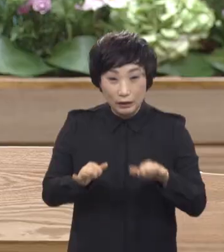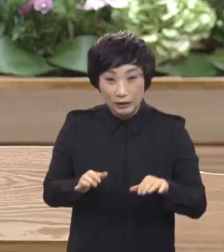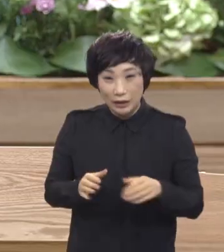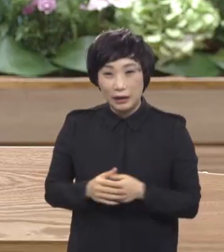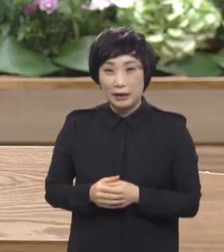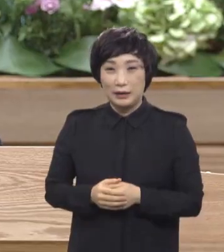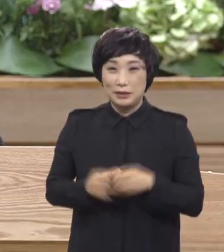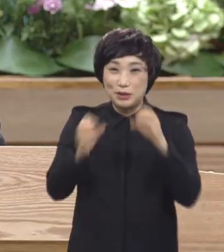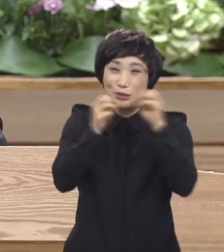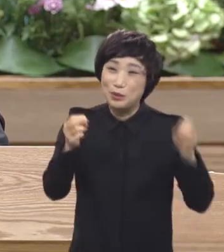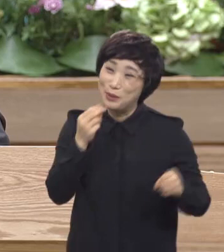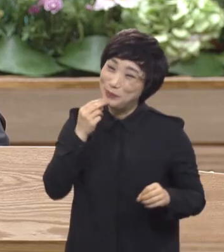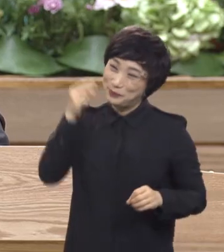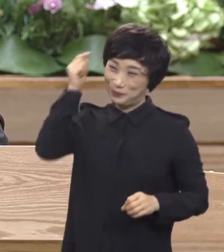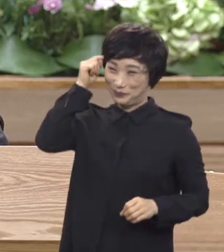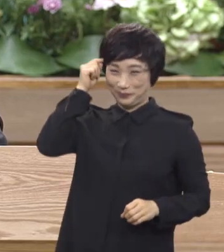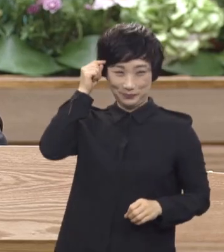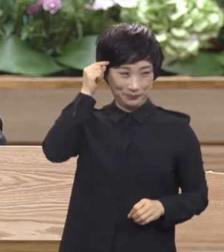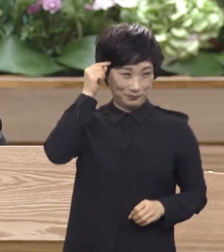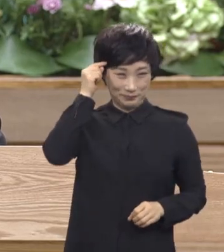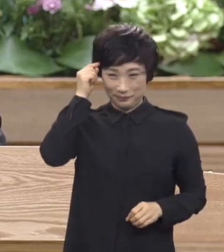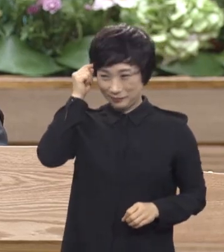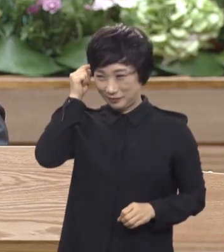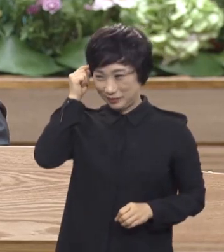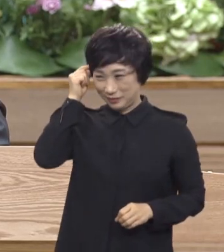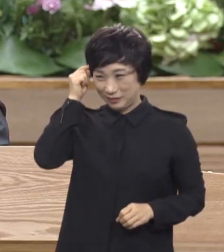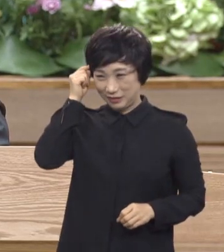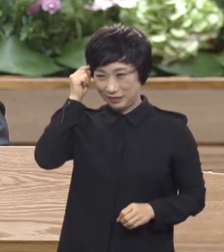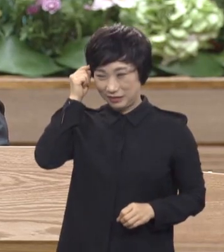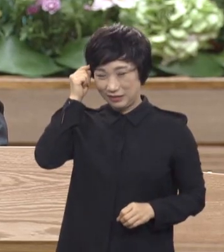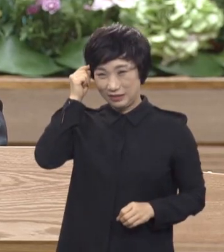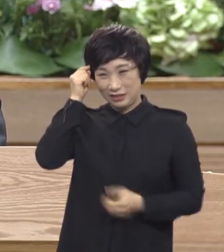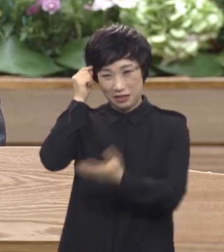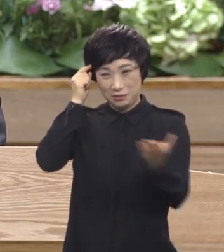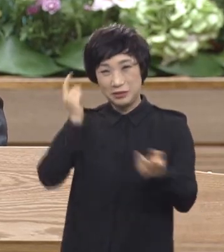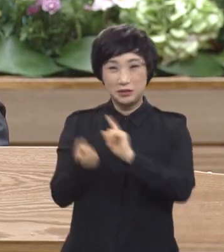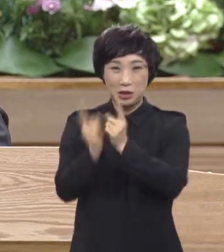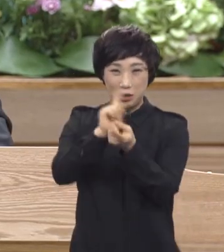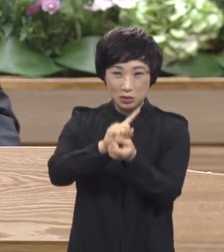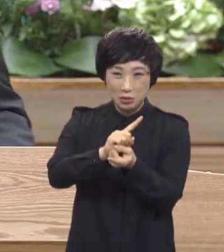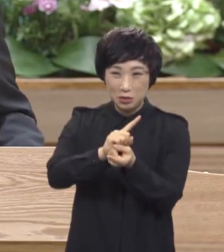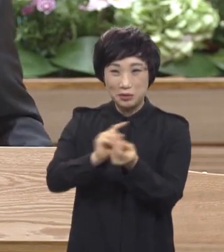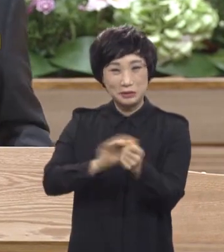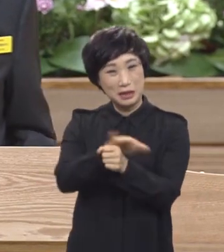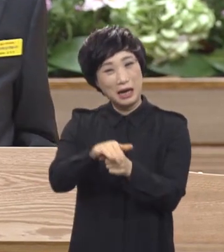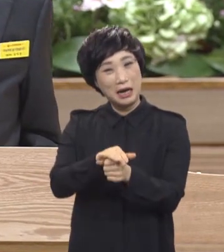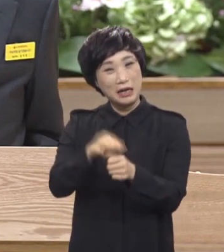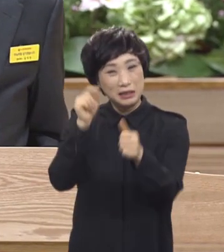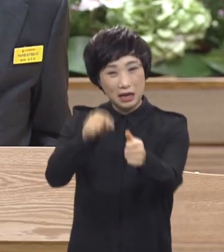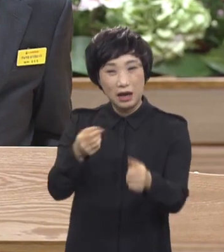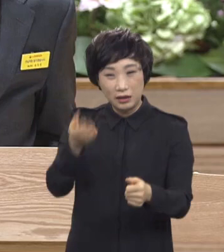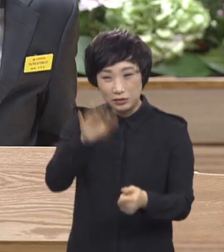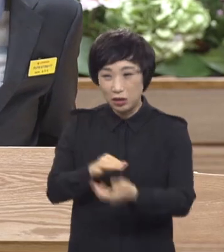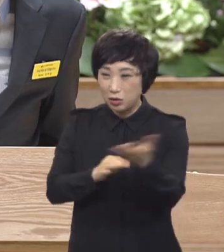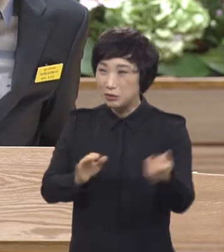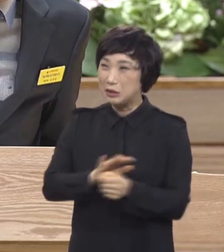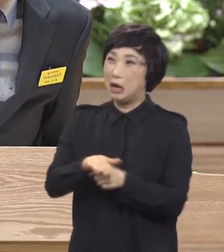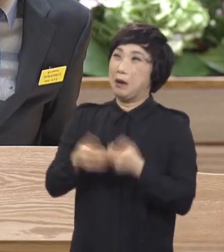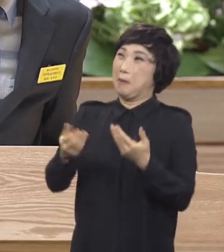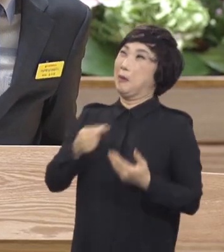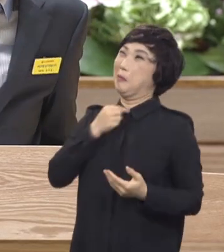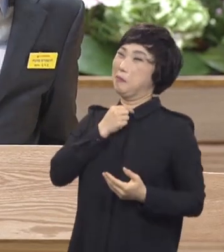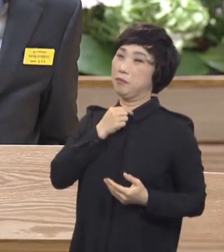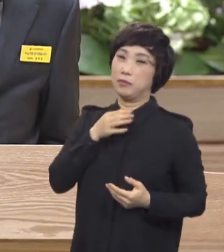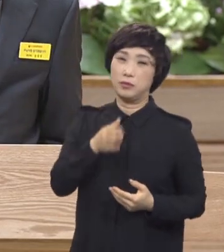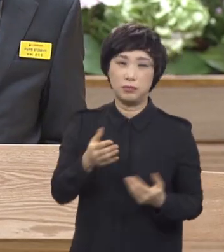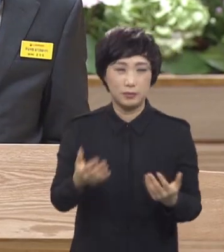전도 아니요 왜 서로 사랑하라 했는데 사랑받으려고요